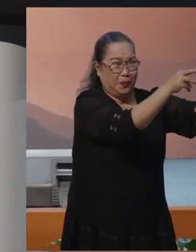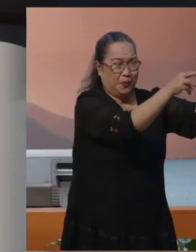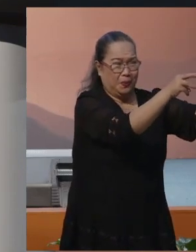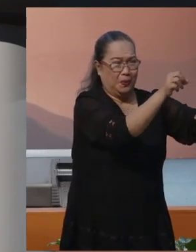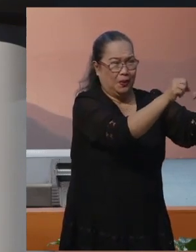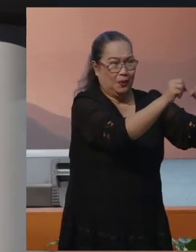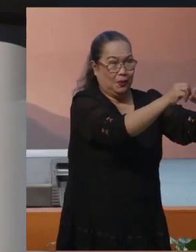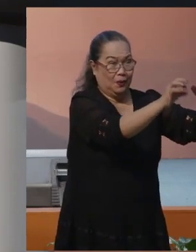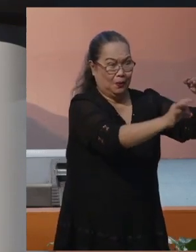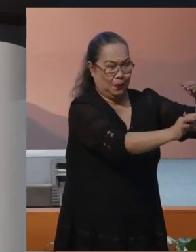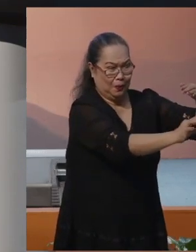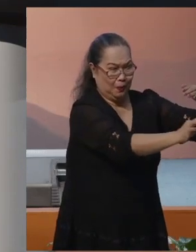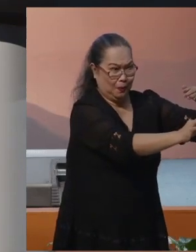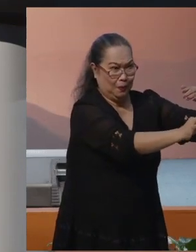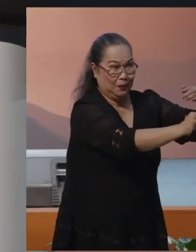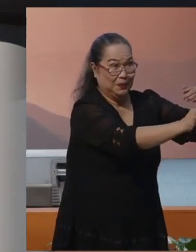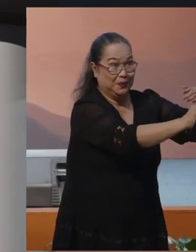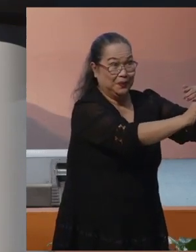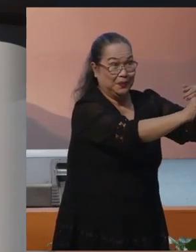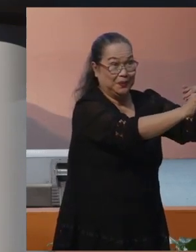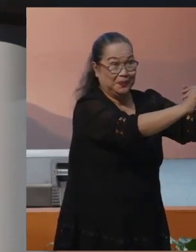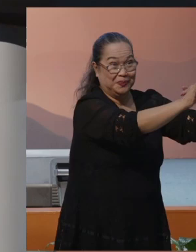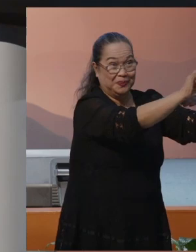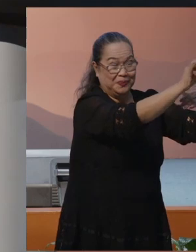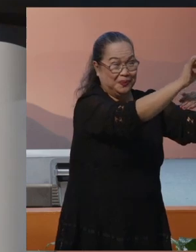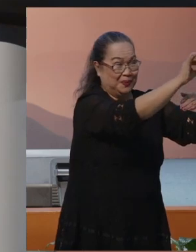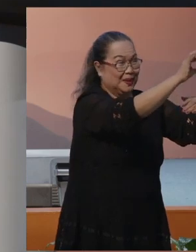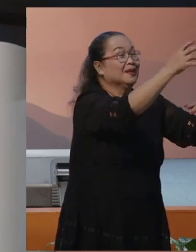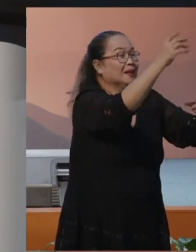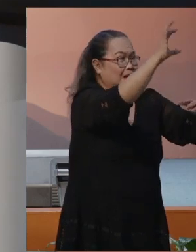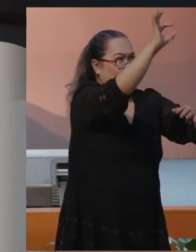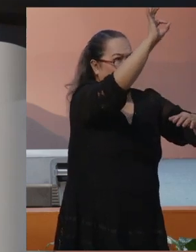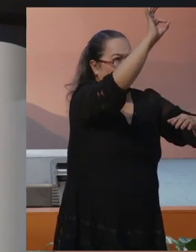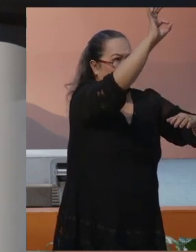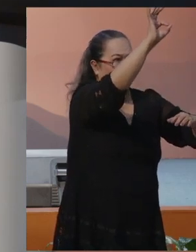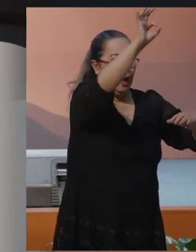nagbubukang liwayway. Maangat ang araw. At maghapon